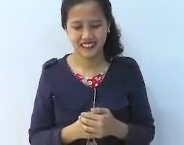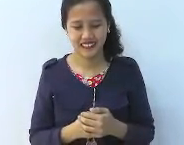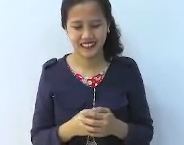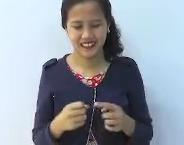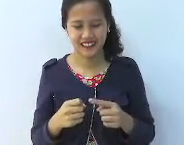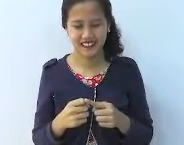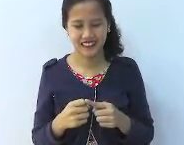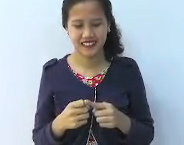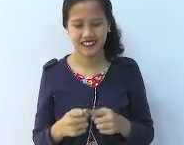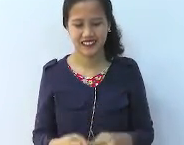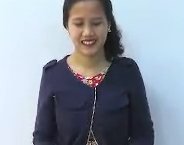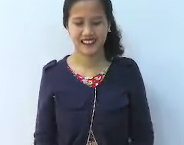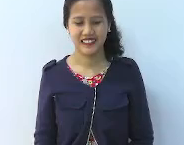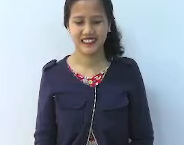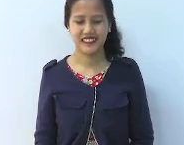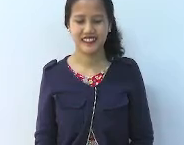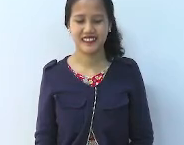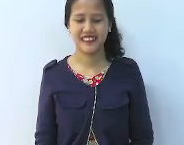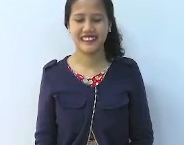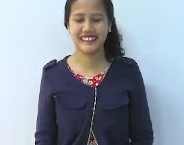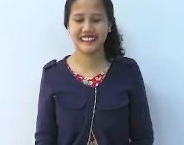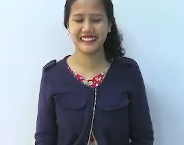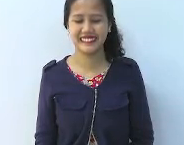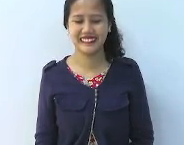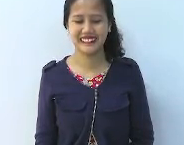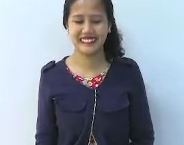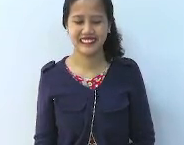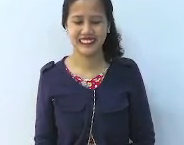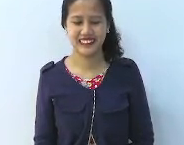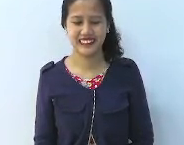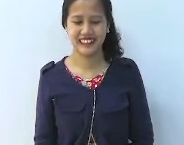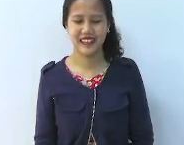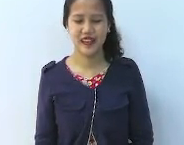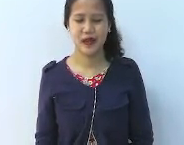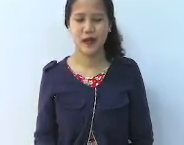Kay ano yun? Okay. Sir Ponching. Nakakagulo na tayo. Sige.